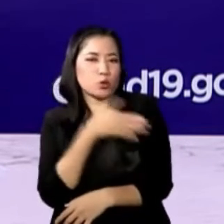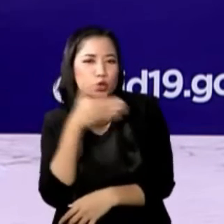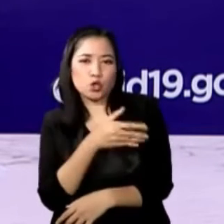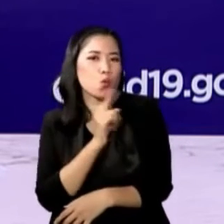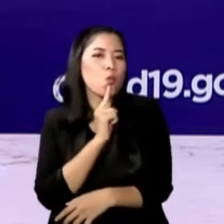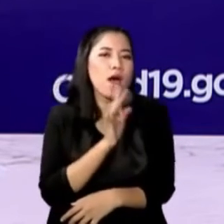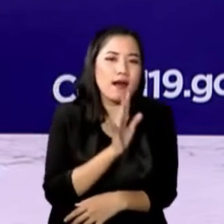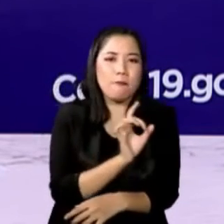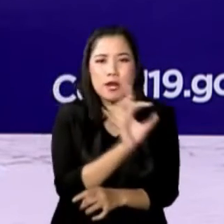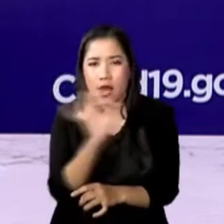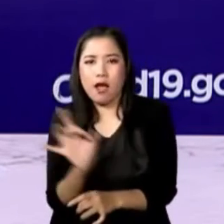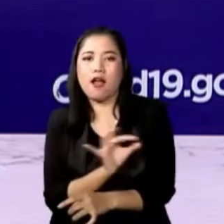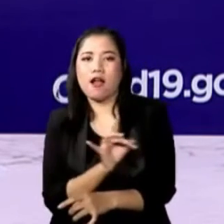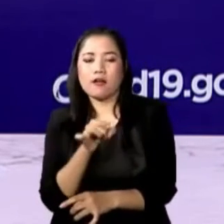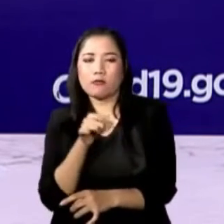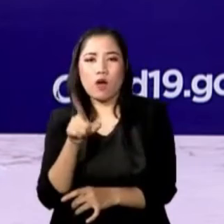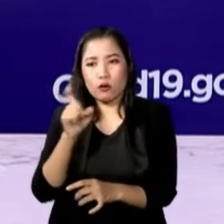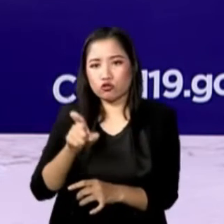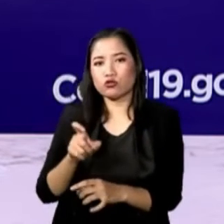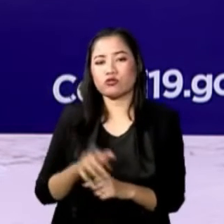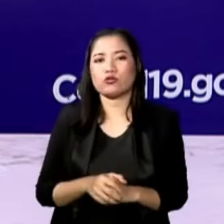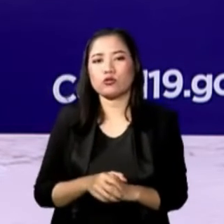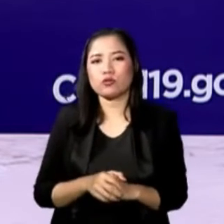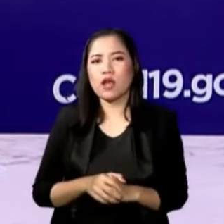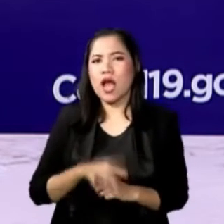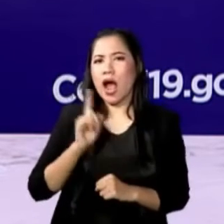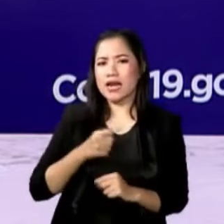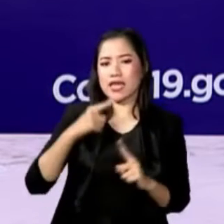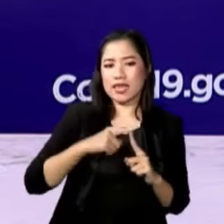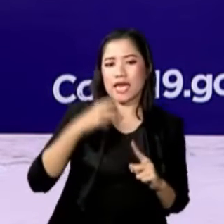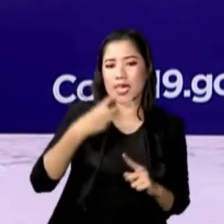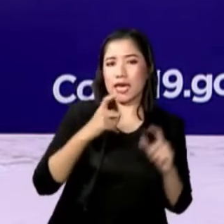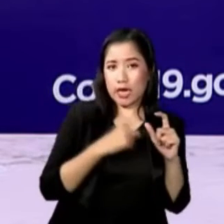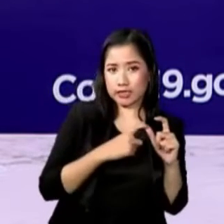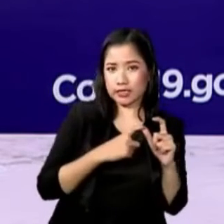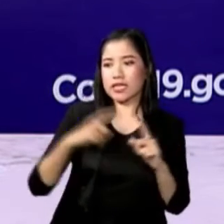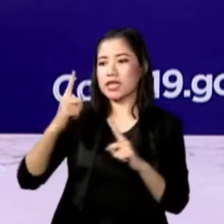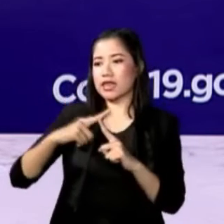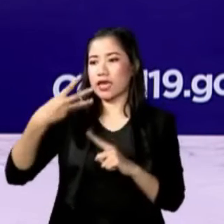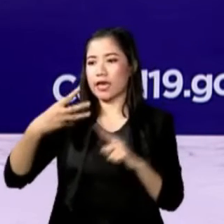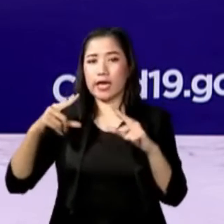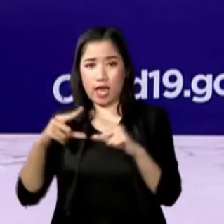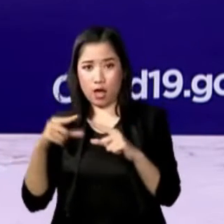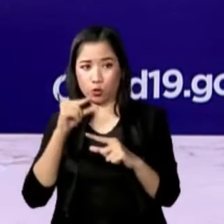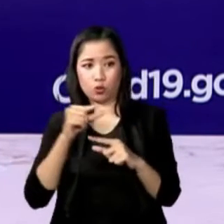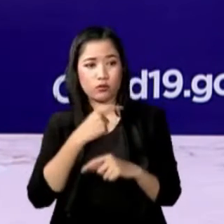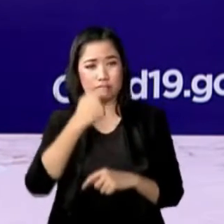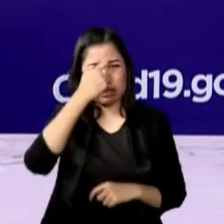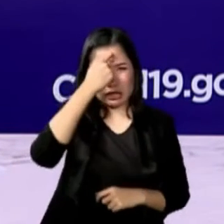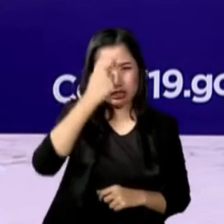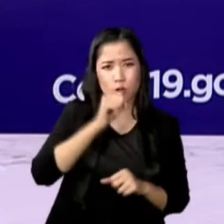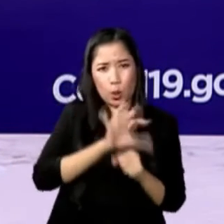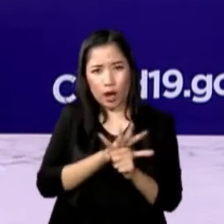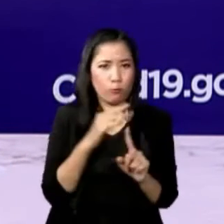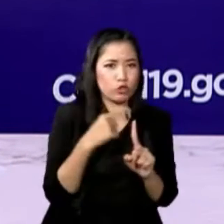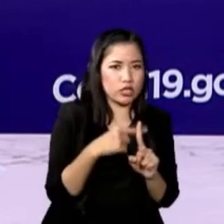lainnya. Perlu ditetapkan TES dan TEA khusus untuk kasus positif yang